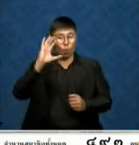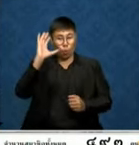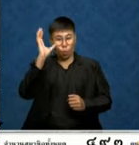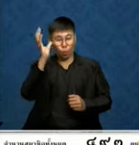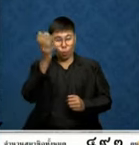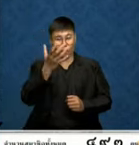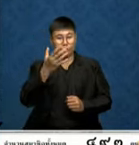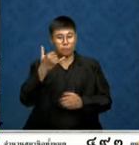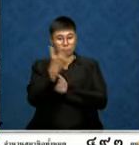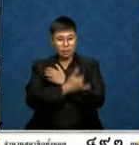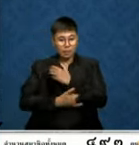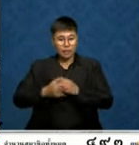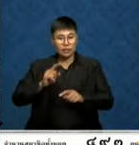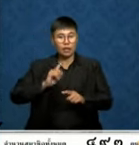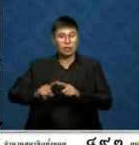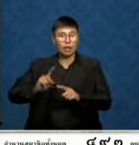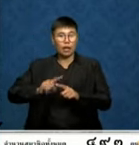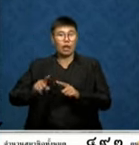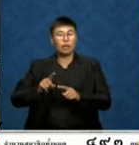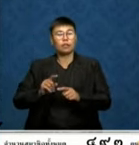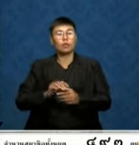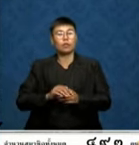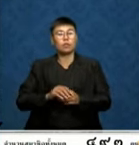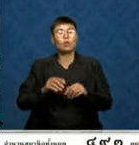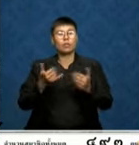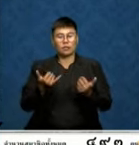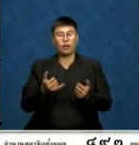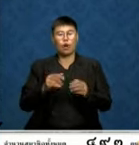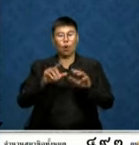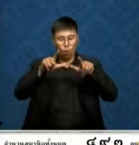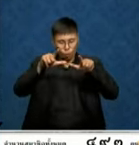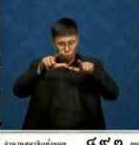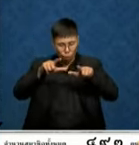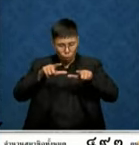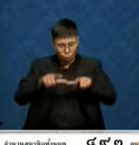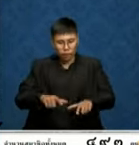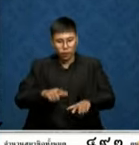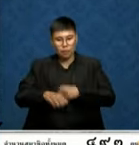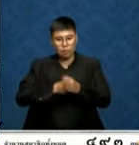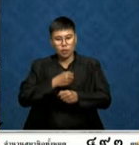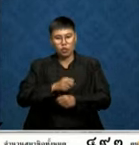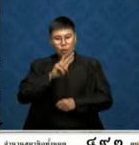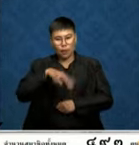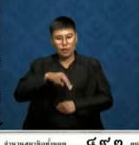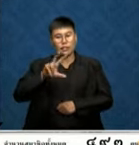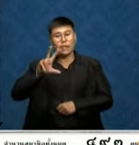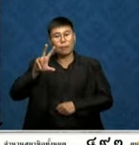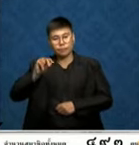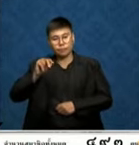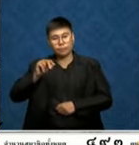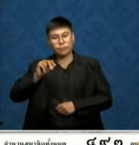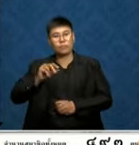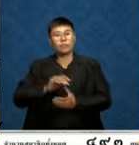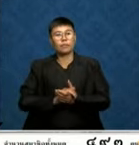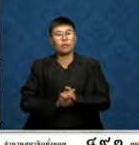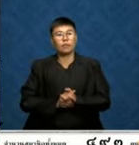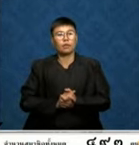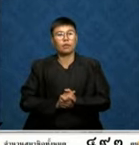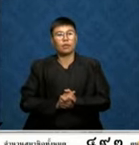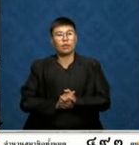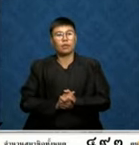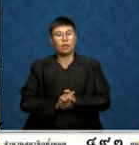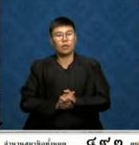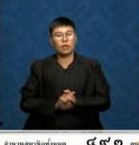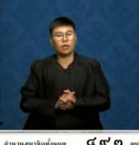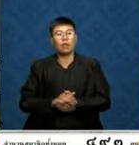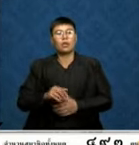ที่ร่วมจะปล่อยก๊าซเรือนกระจกลดลงนะครับในปี2030ถูกประเมินว่าจะปล่อยก๊า